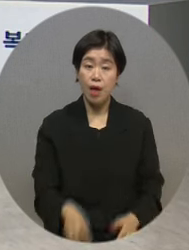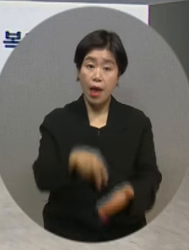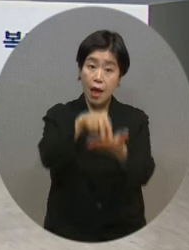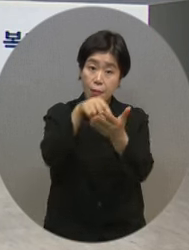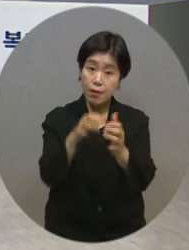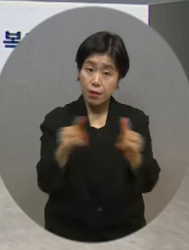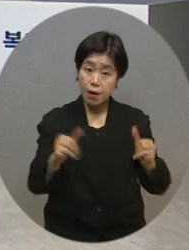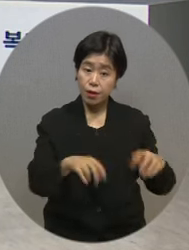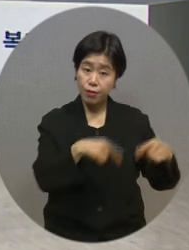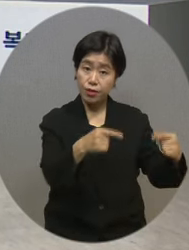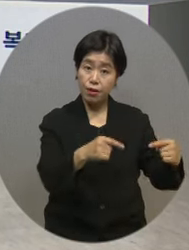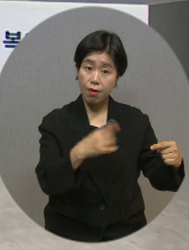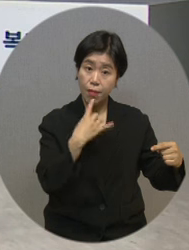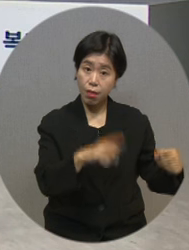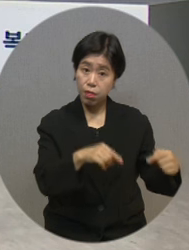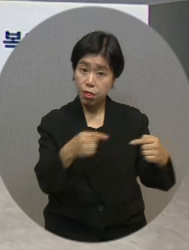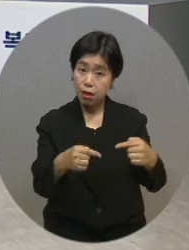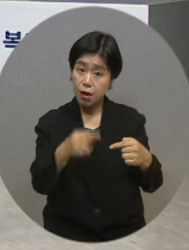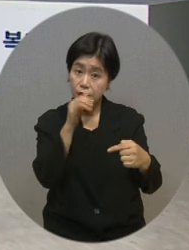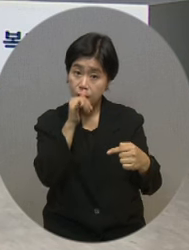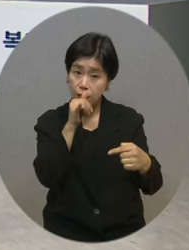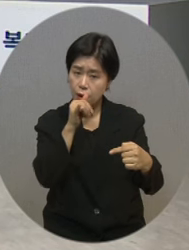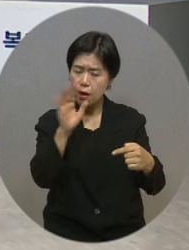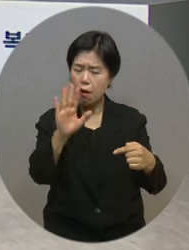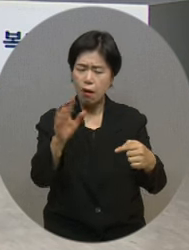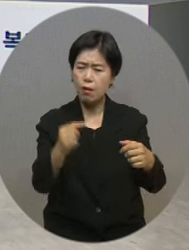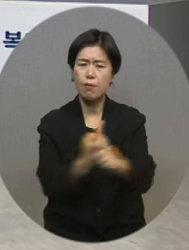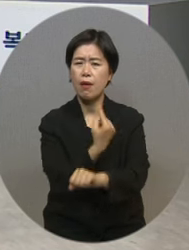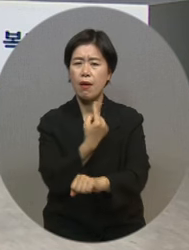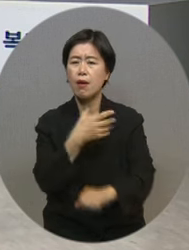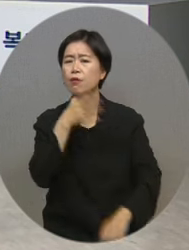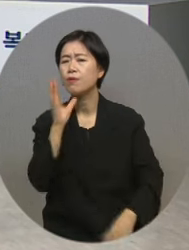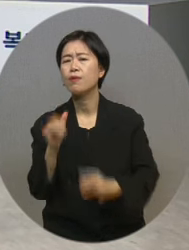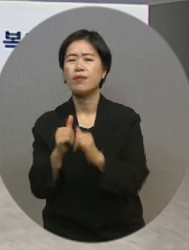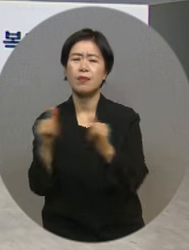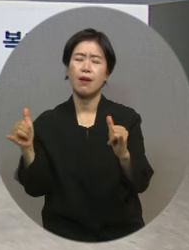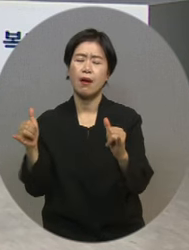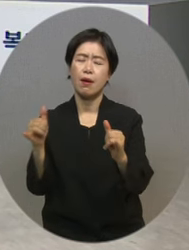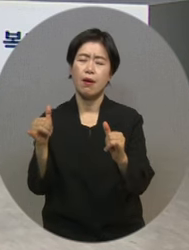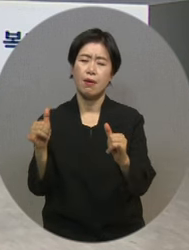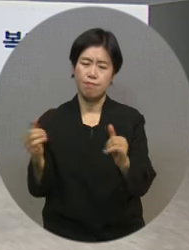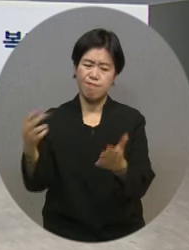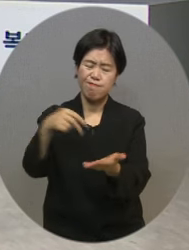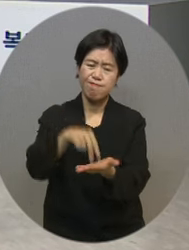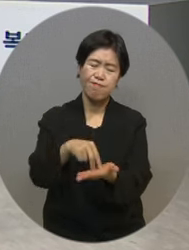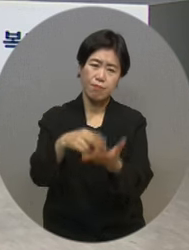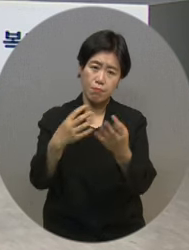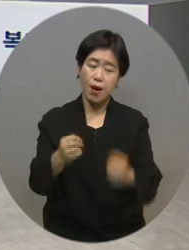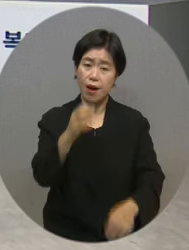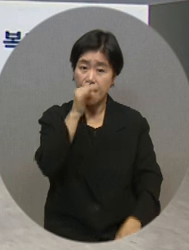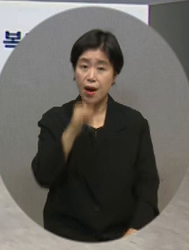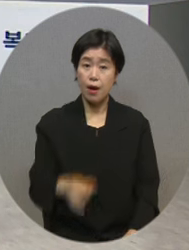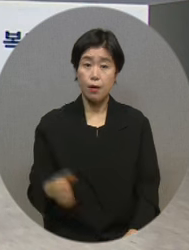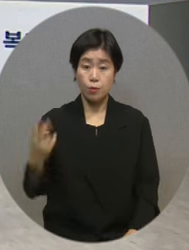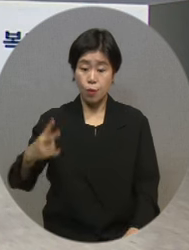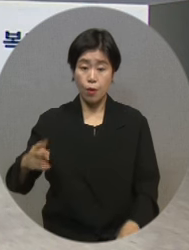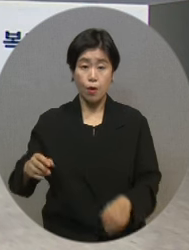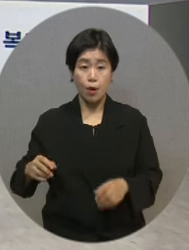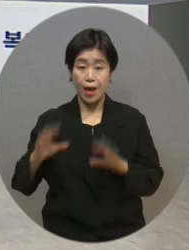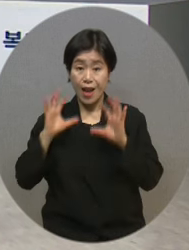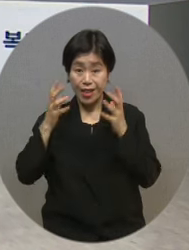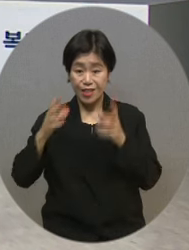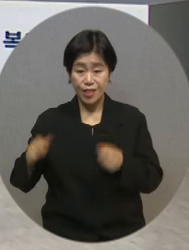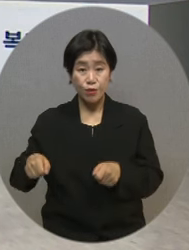시민은 장애인들보다 훨씬 많은 어르신들. 맞아요. 그다음에 유모차를 이렇게 끌고 나와서 아이들과